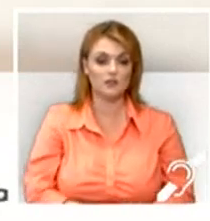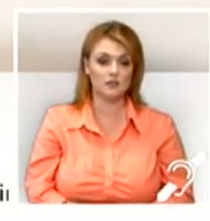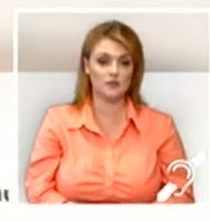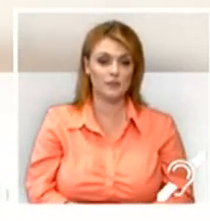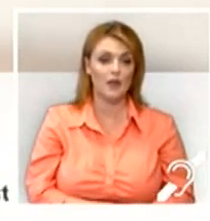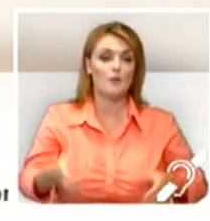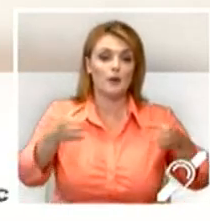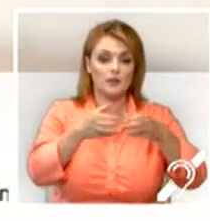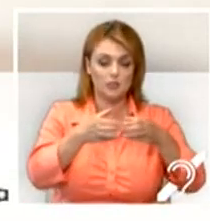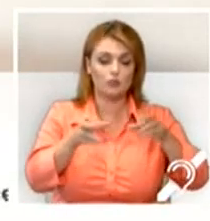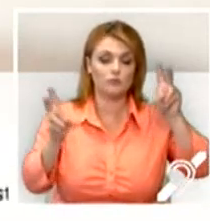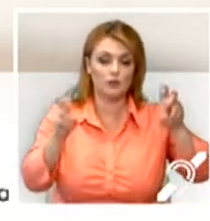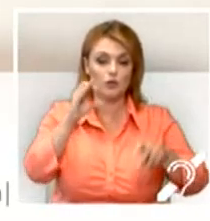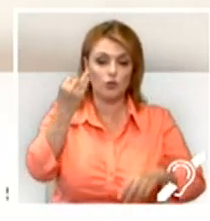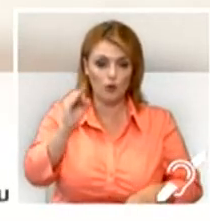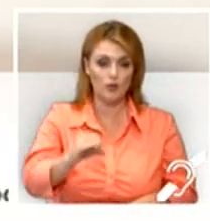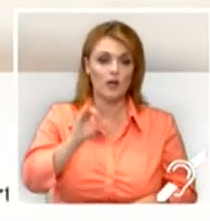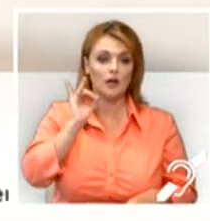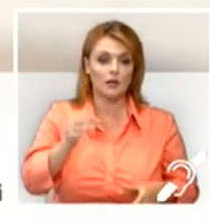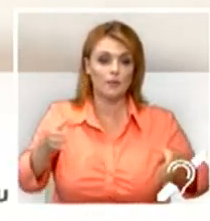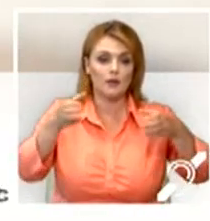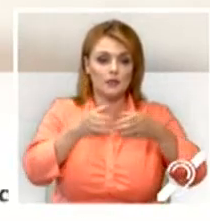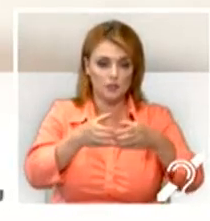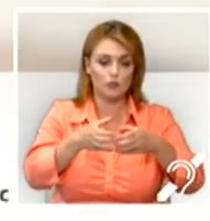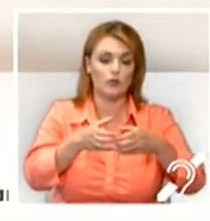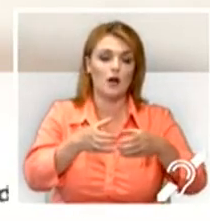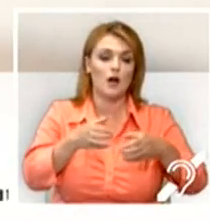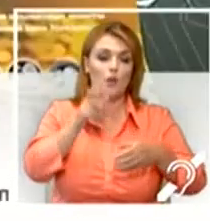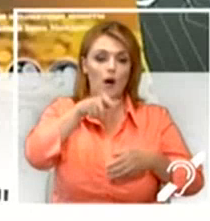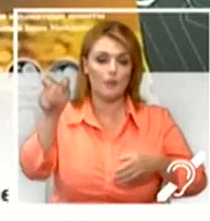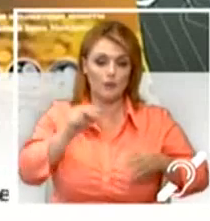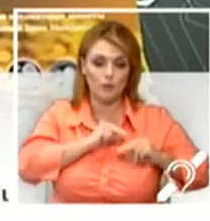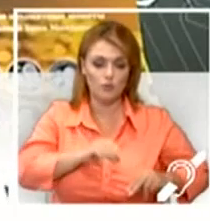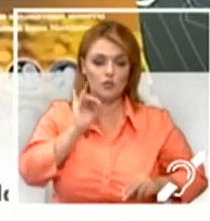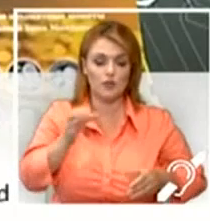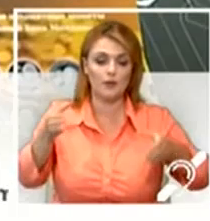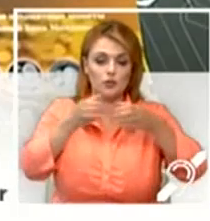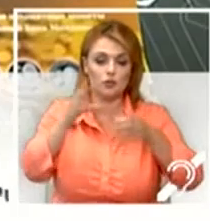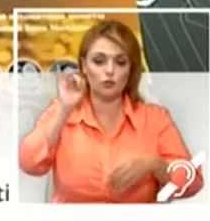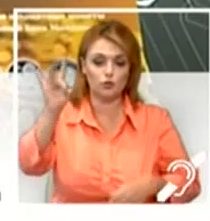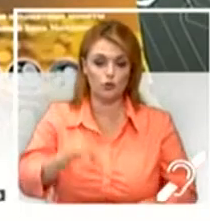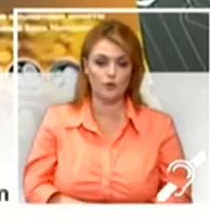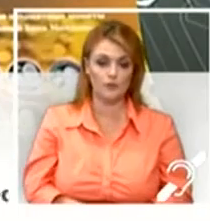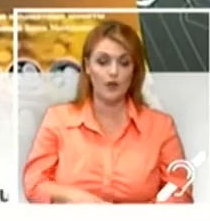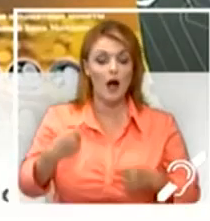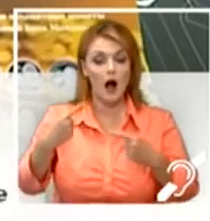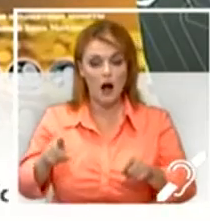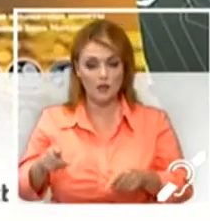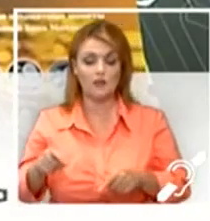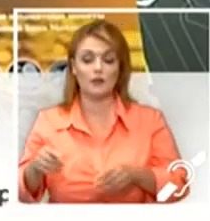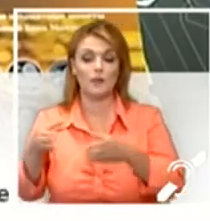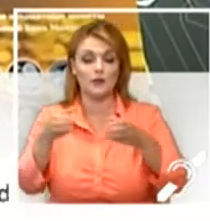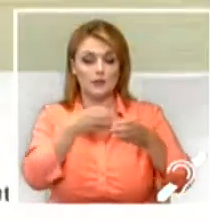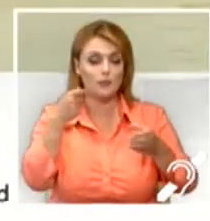o perioadă de 6 luni, și Partidul Politic Șor, sancționat pentru 12 luni. Alte 5 partide au fost obligate să